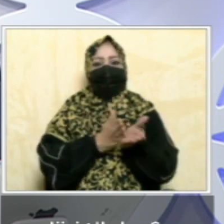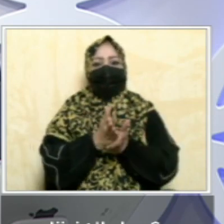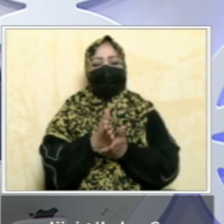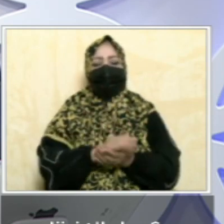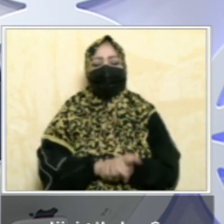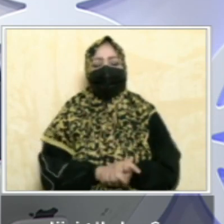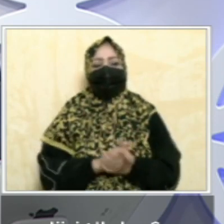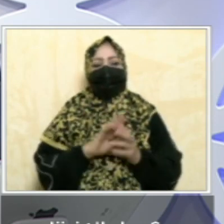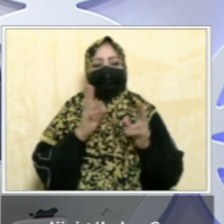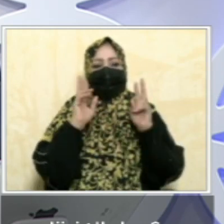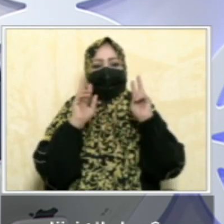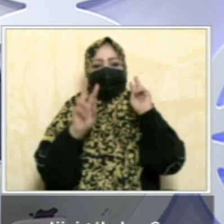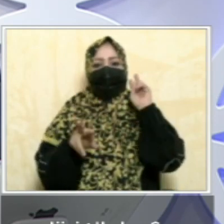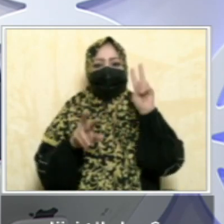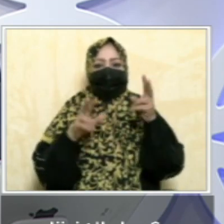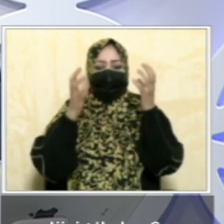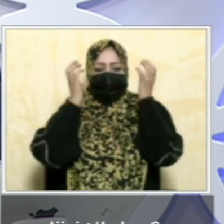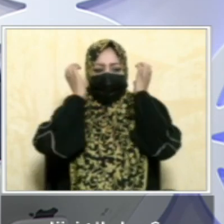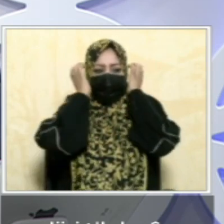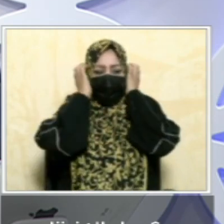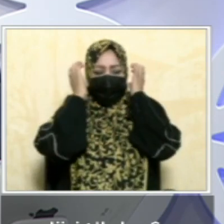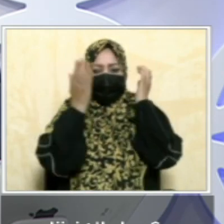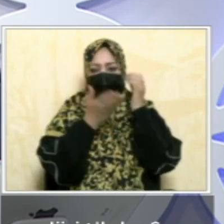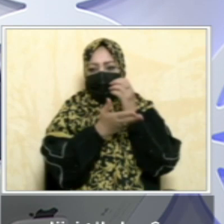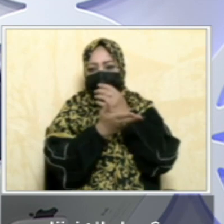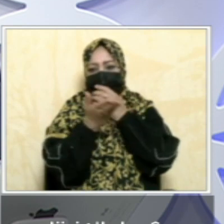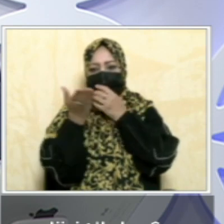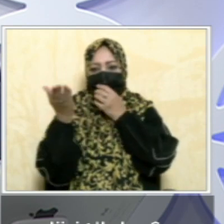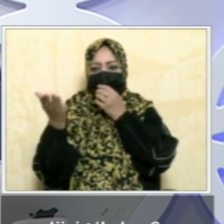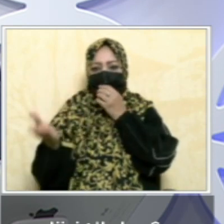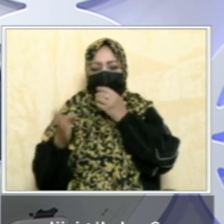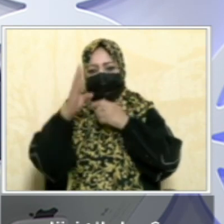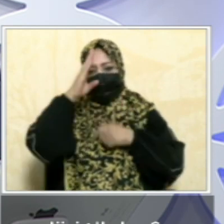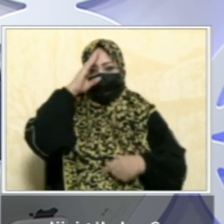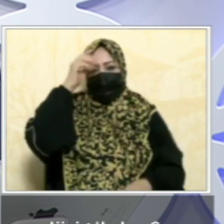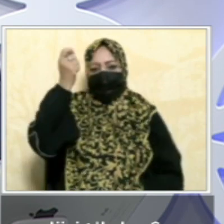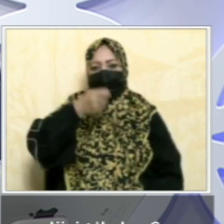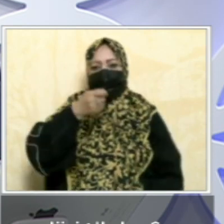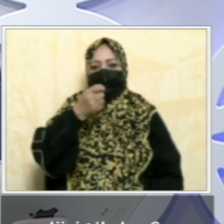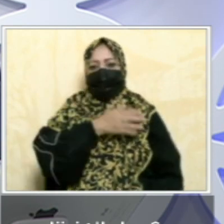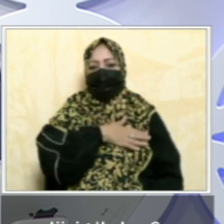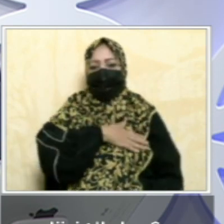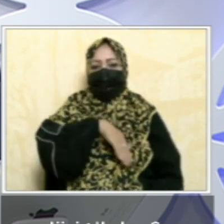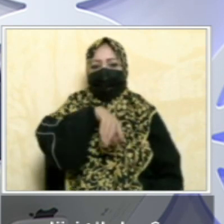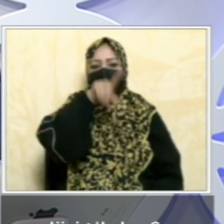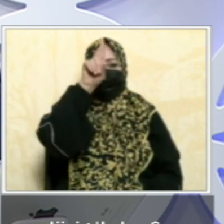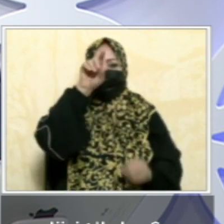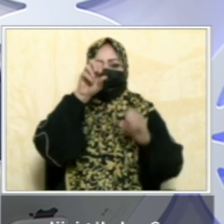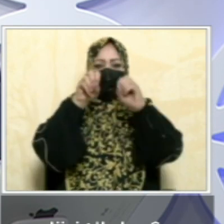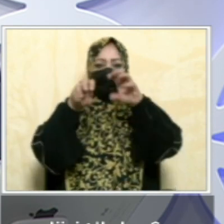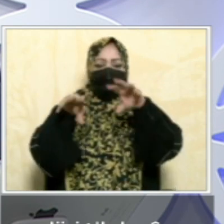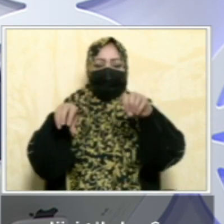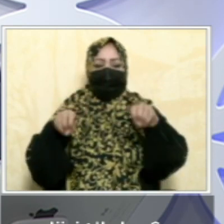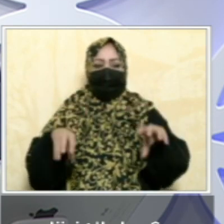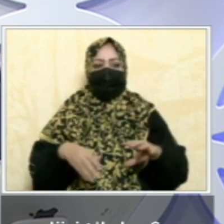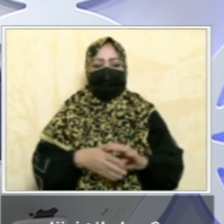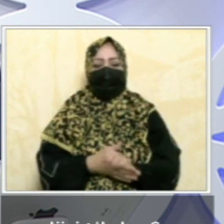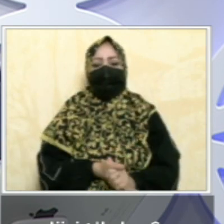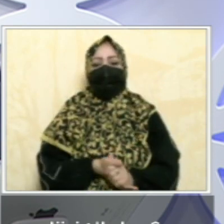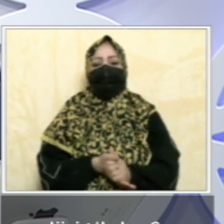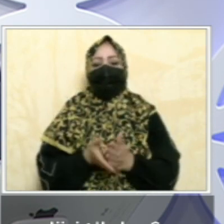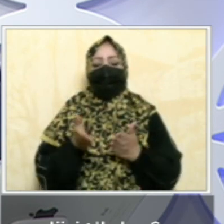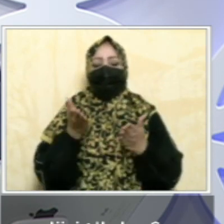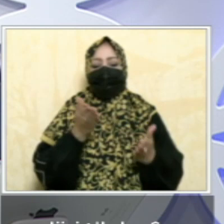الكرام، السلام عليكم ورحمة الله تعالى وبركاته. أرحب بكم على قناة التناصح